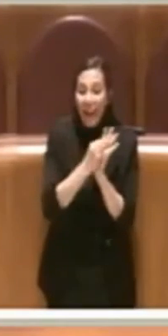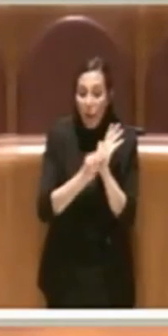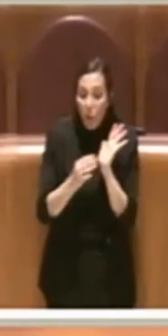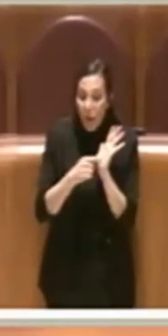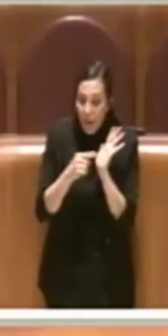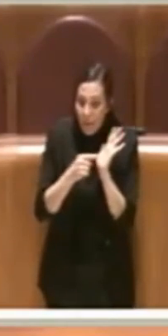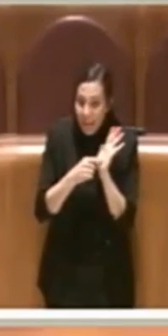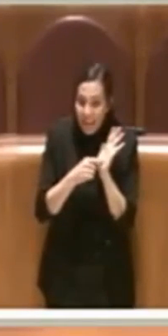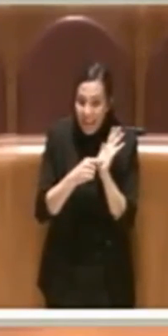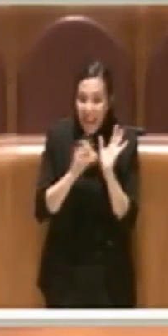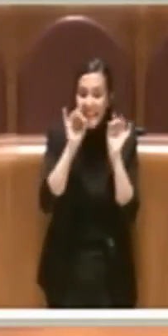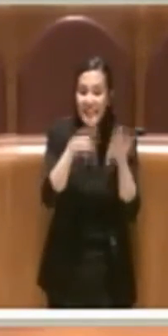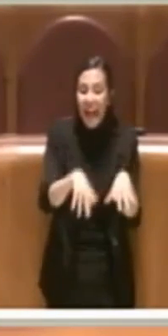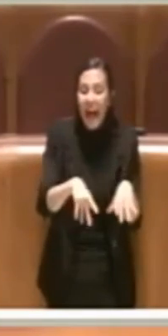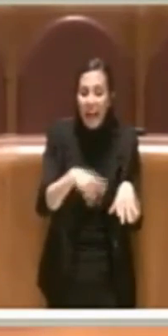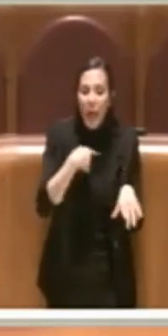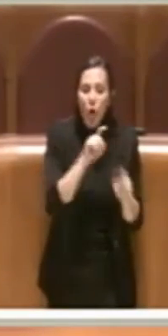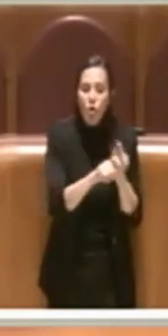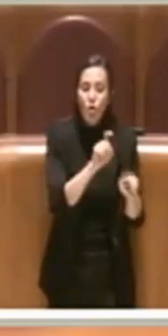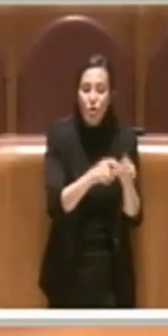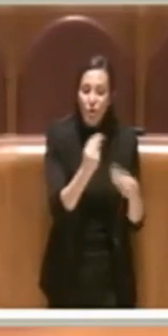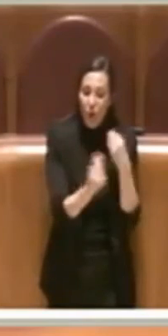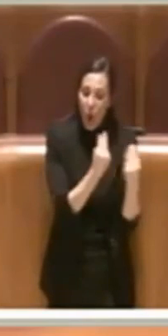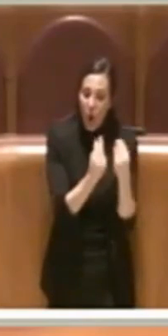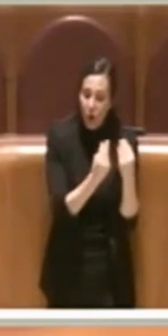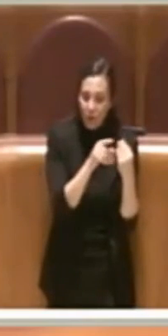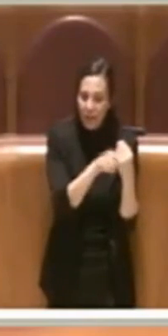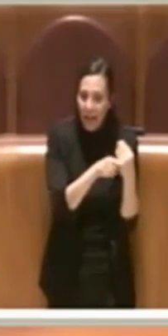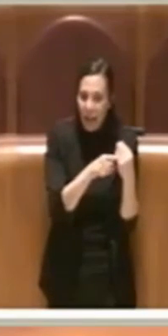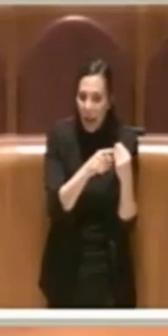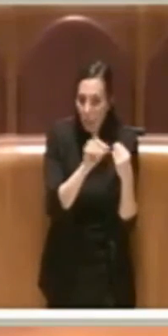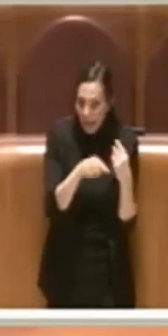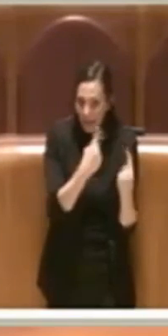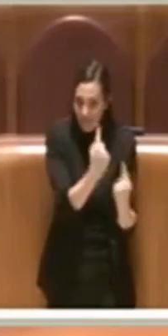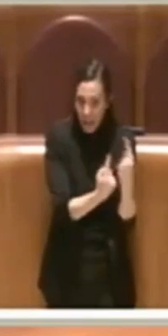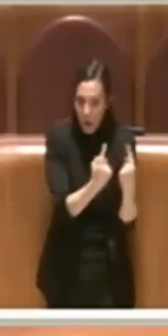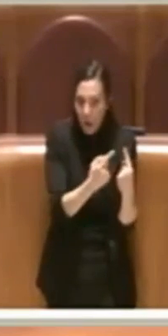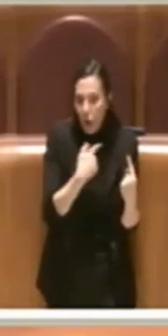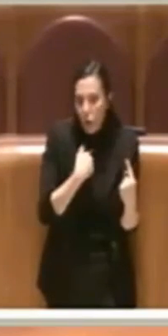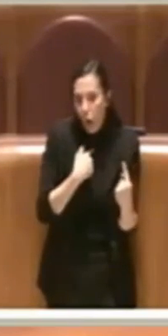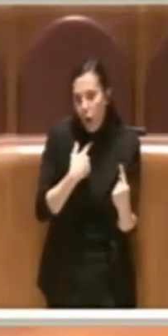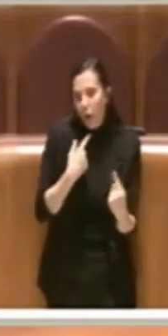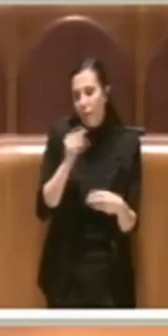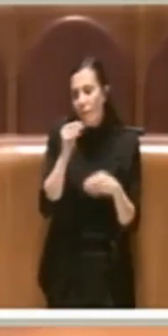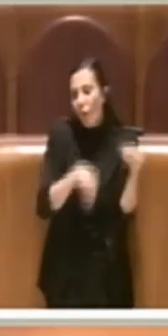sale slot e a disciplinare il fenomeno, e quindi voteremo ovviamente favorevolmente.